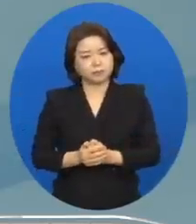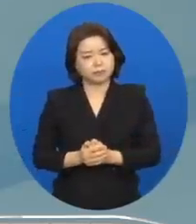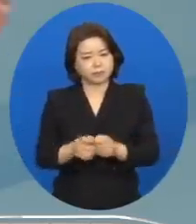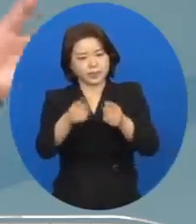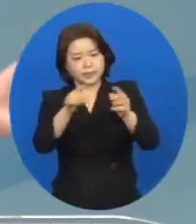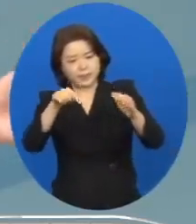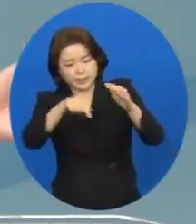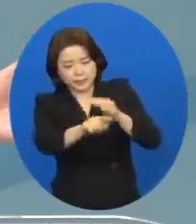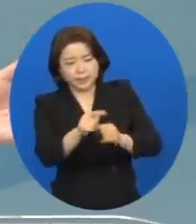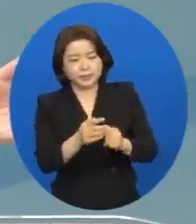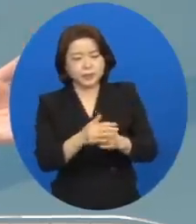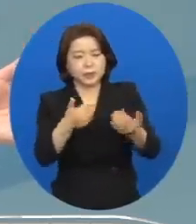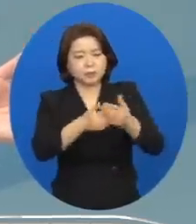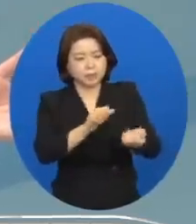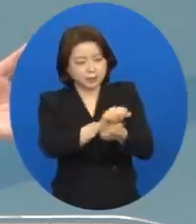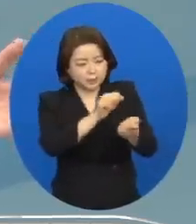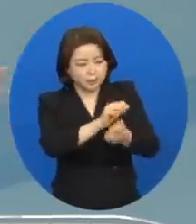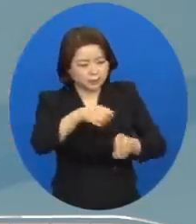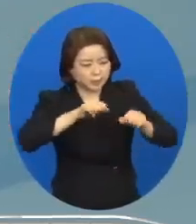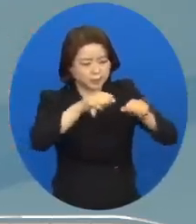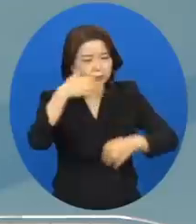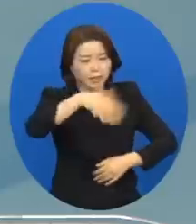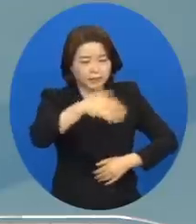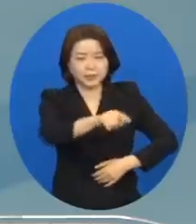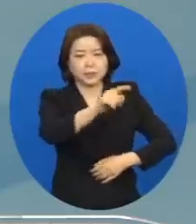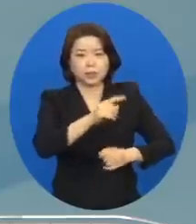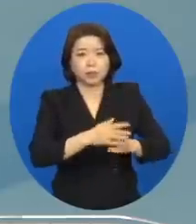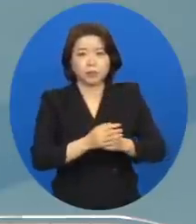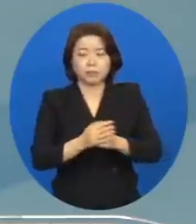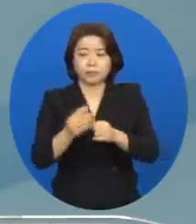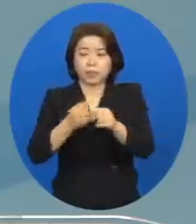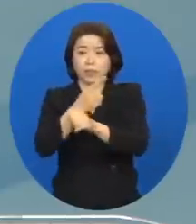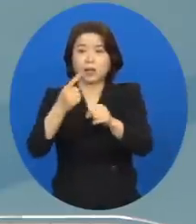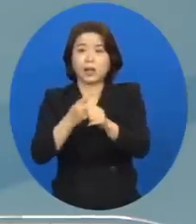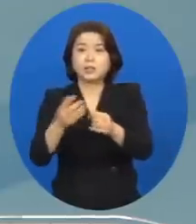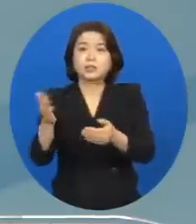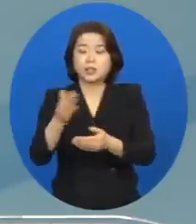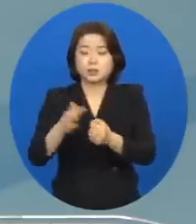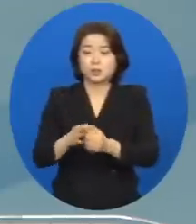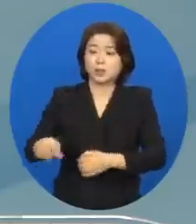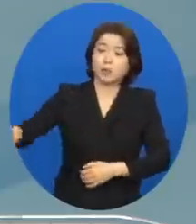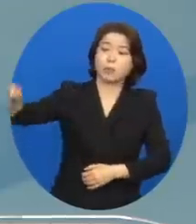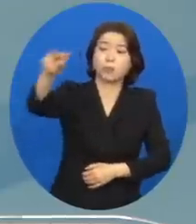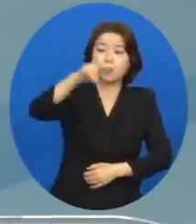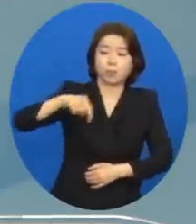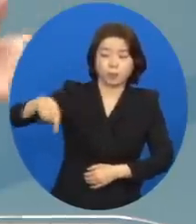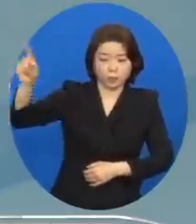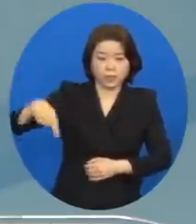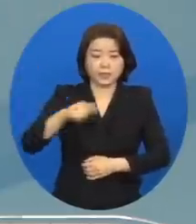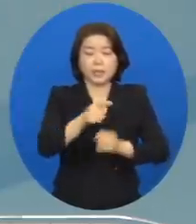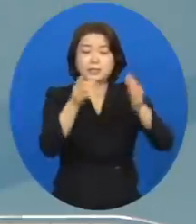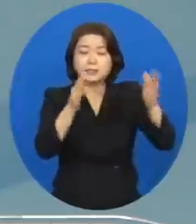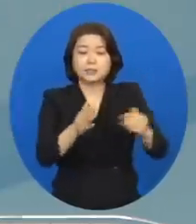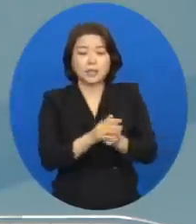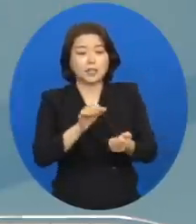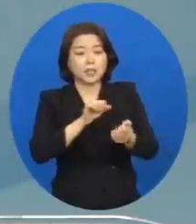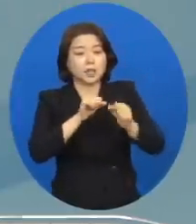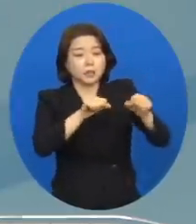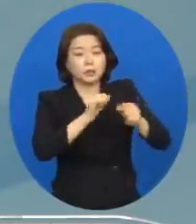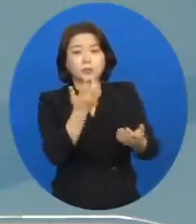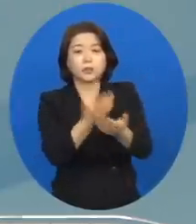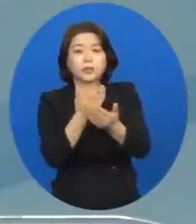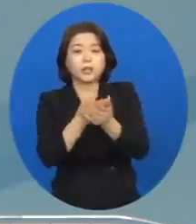방이 채워져 있지 않다고 이야기를 하고 제가 한 1시간 정도 좀 걷고 올 테니까 그 사이에 좀 치워달라